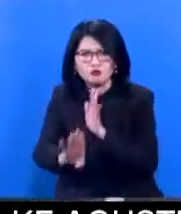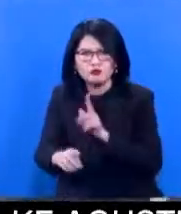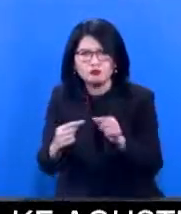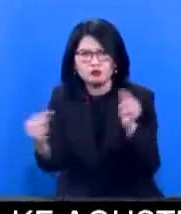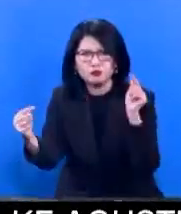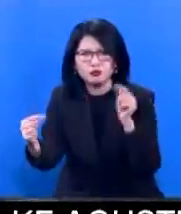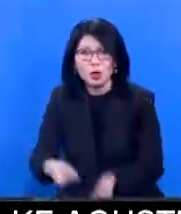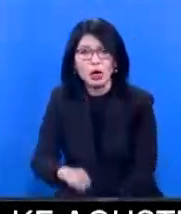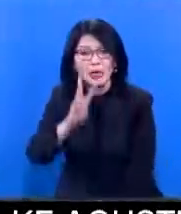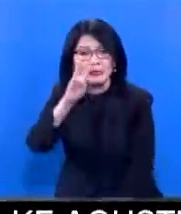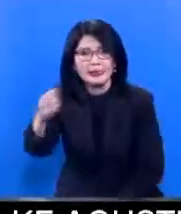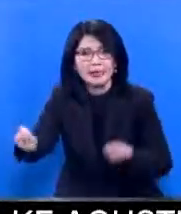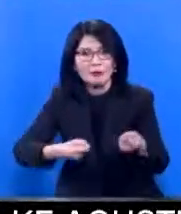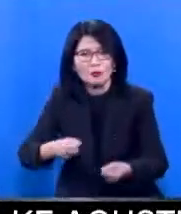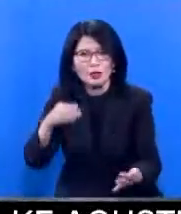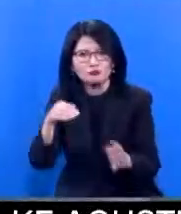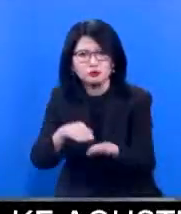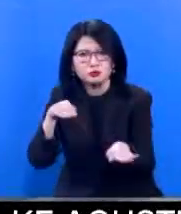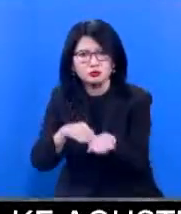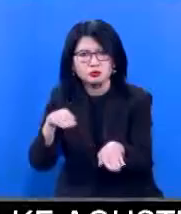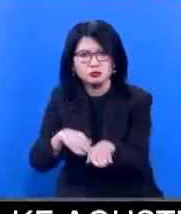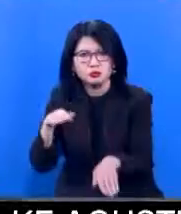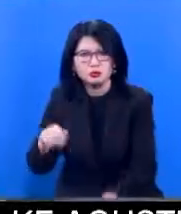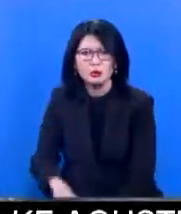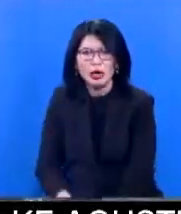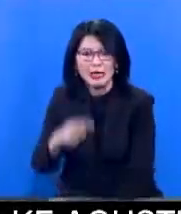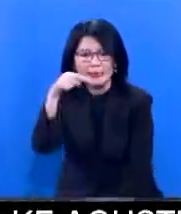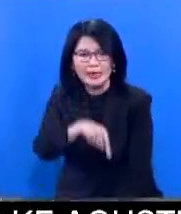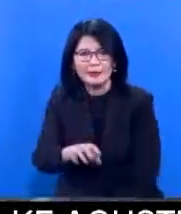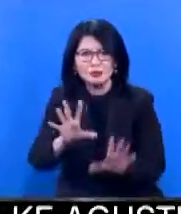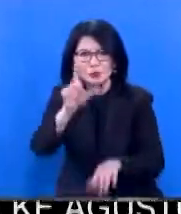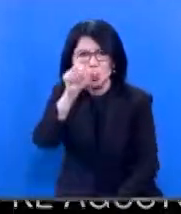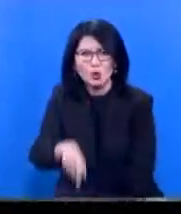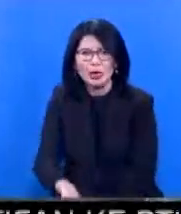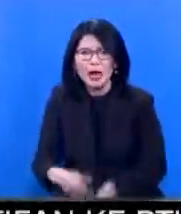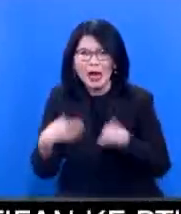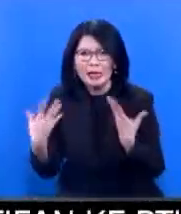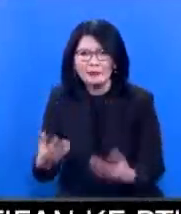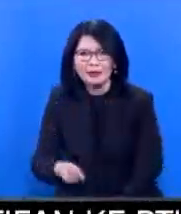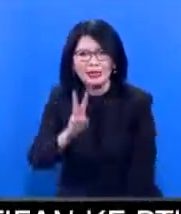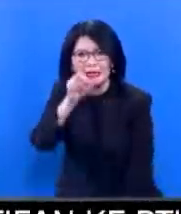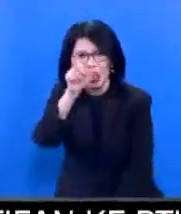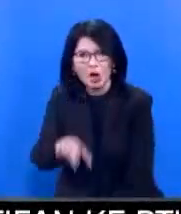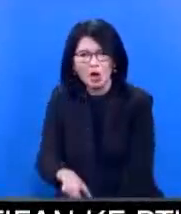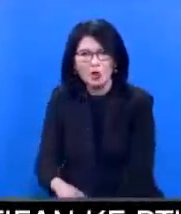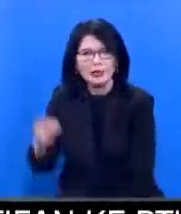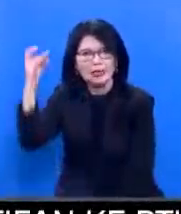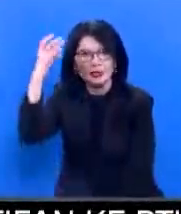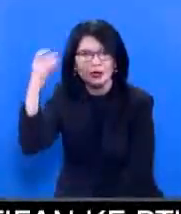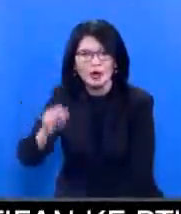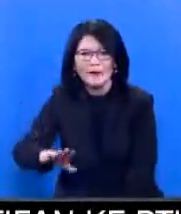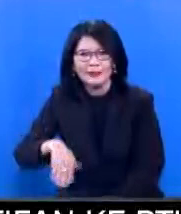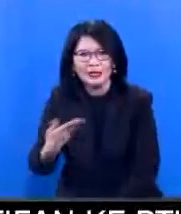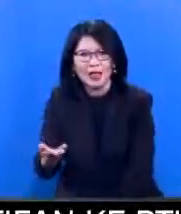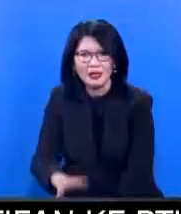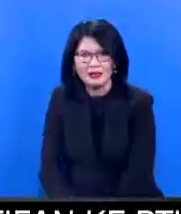menabrak 3 kendaraan di depannya, termasuk sebuah minibus berpenumpang 10 orang. Akibat kejadian ini, 3 orang termasuk pengemudi truk meninggal